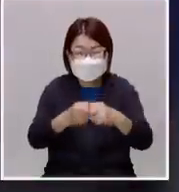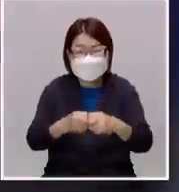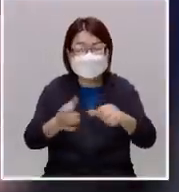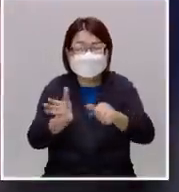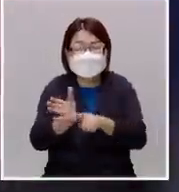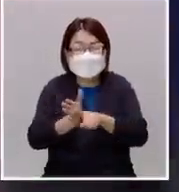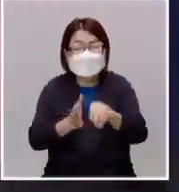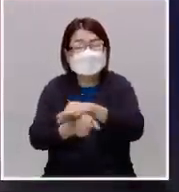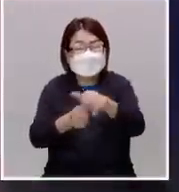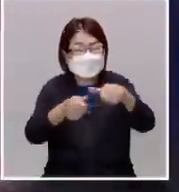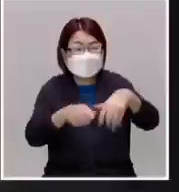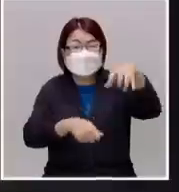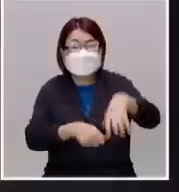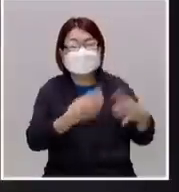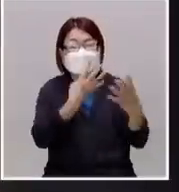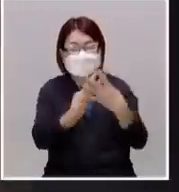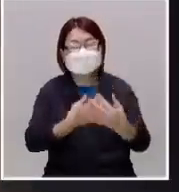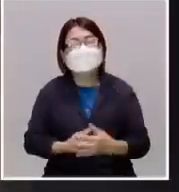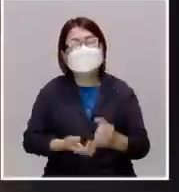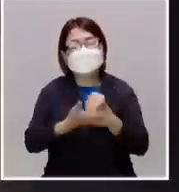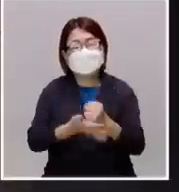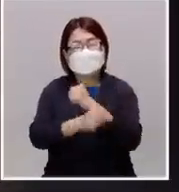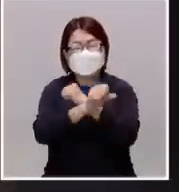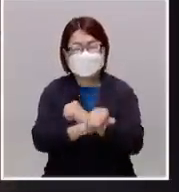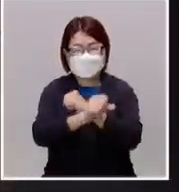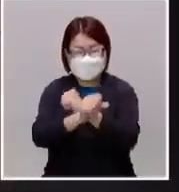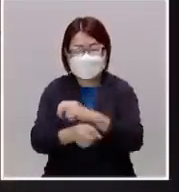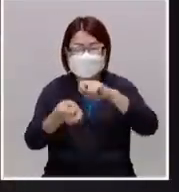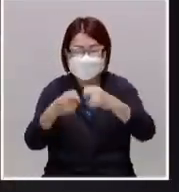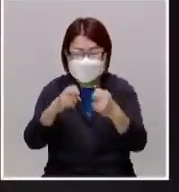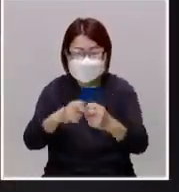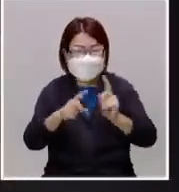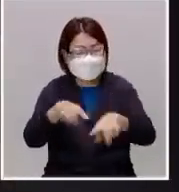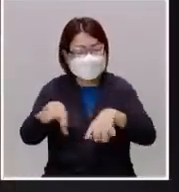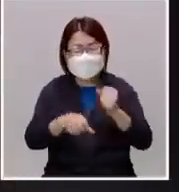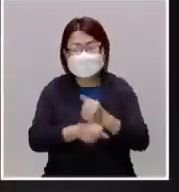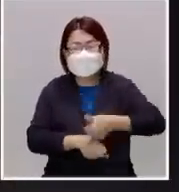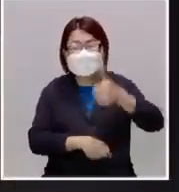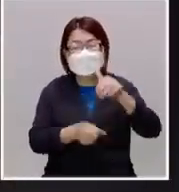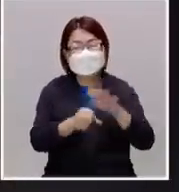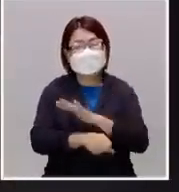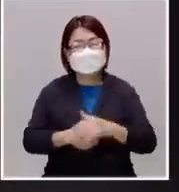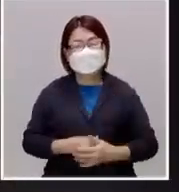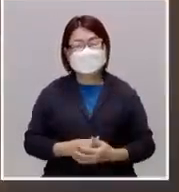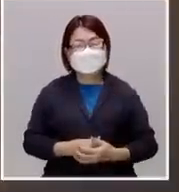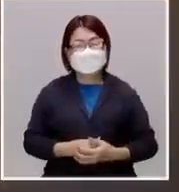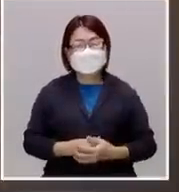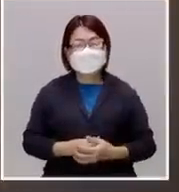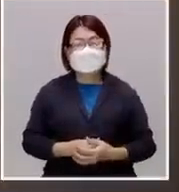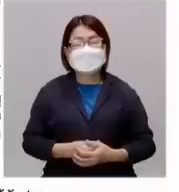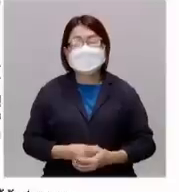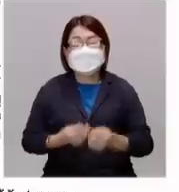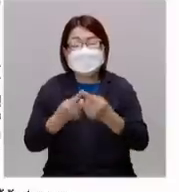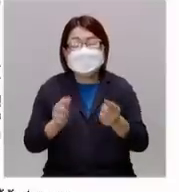-19 กรมราชทัณฑ์เพื่อรับมือแก้ไขจัดการให้มีประสิทธิภาพมากยิ่งขึ้นด้วยส่วนส